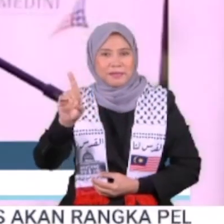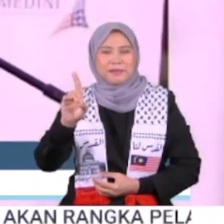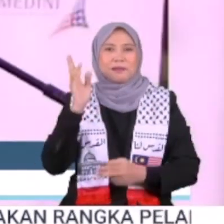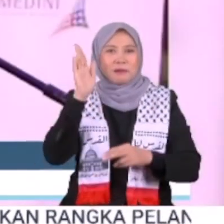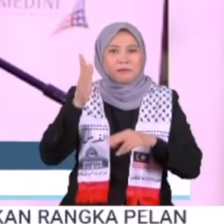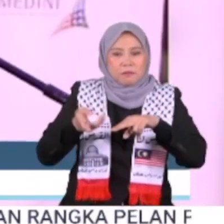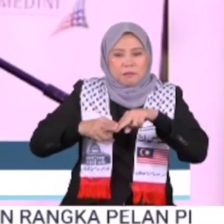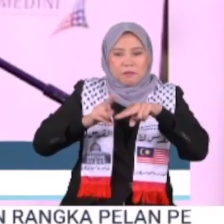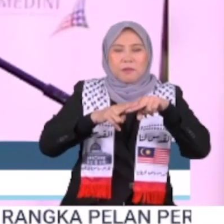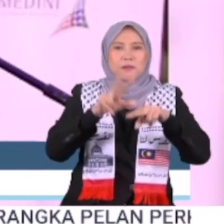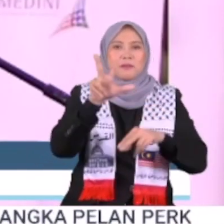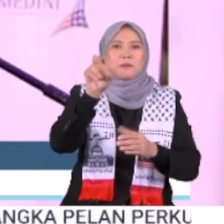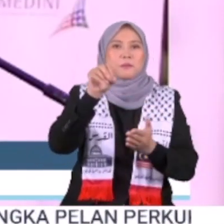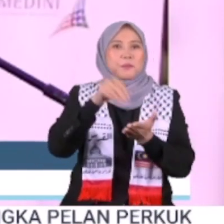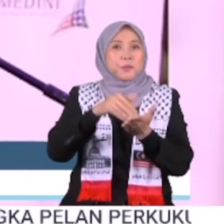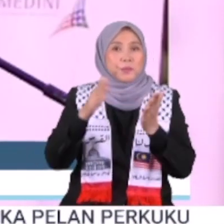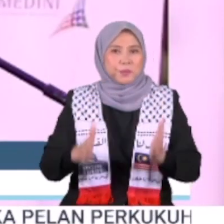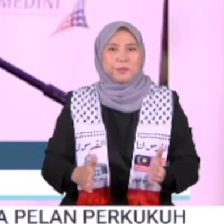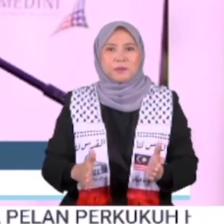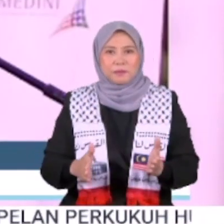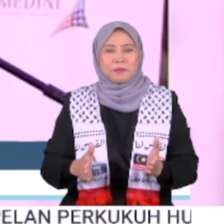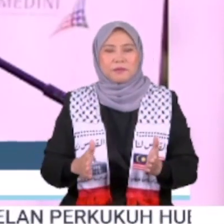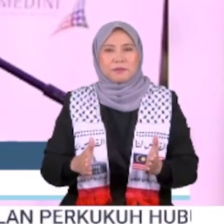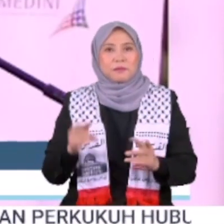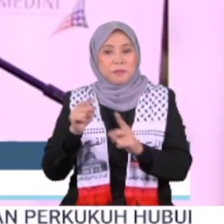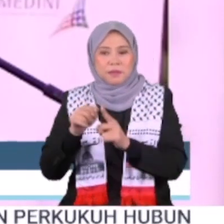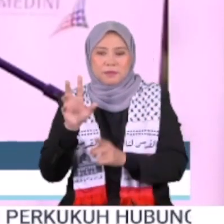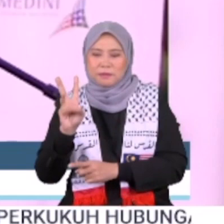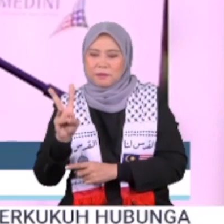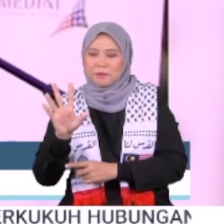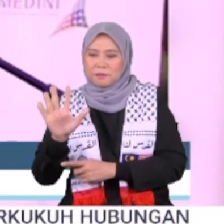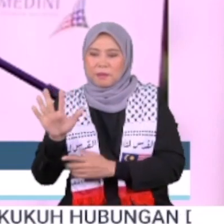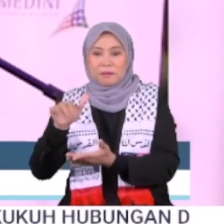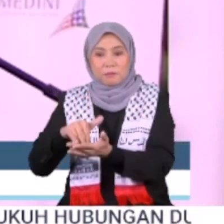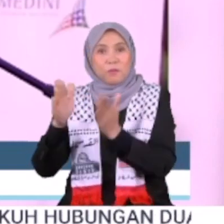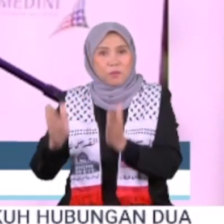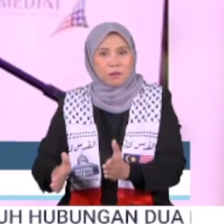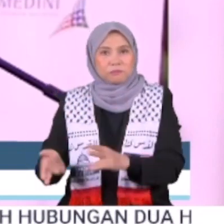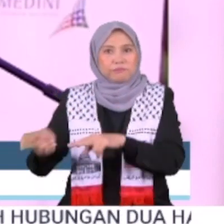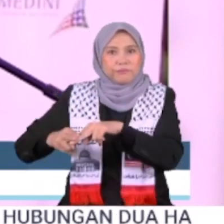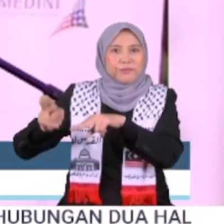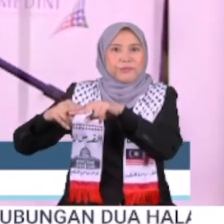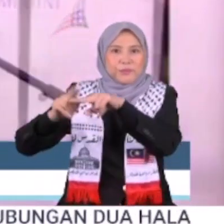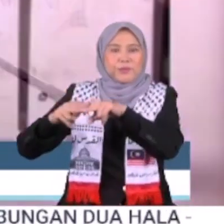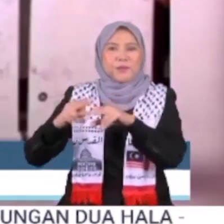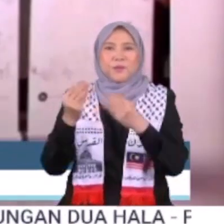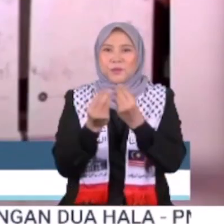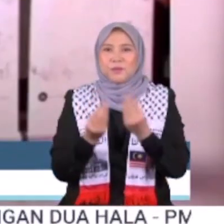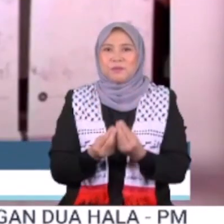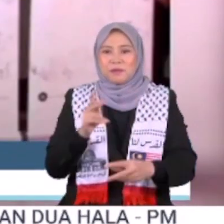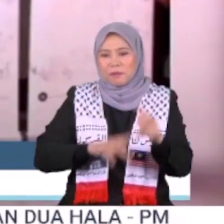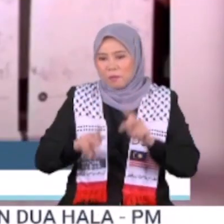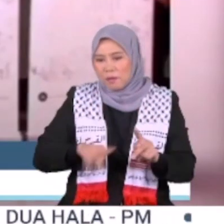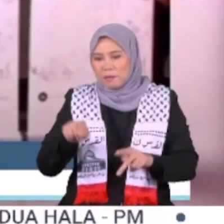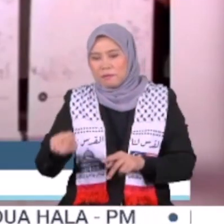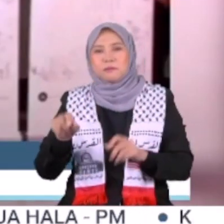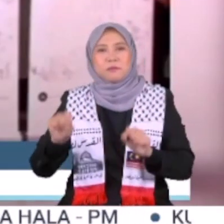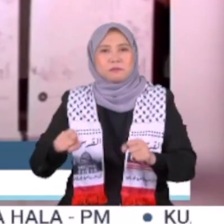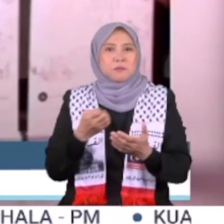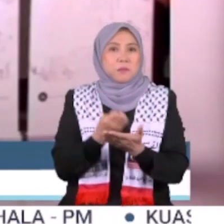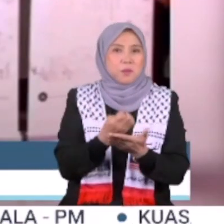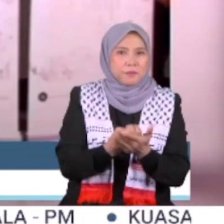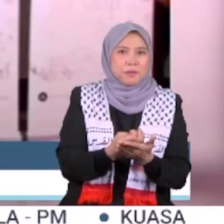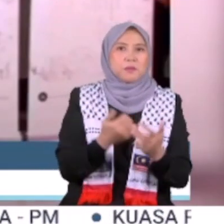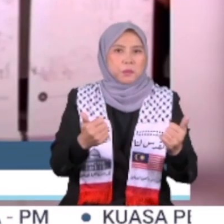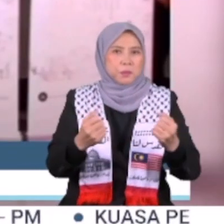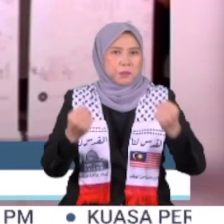daripada kira-kira 30,000 orang pada ketika ini kepada 65,000 orang. Perkembangan populasi itu mampu mencipta